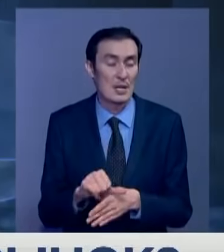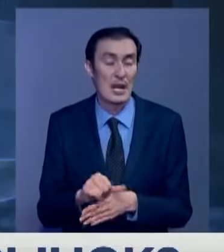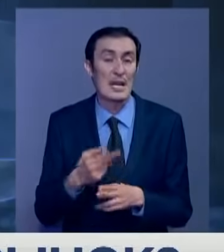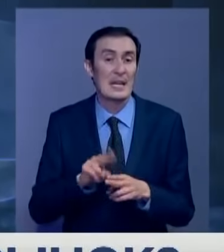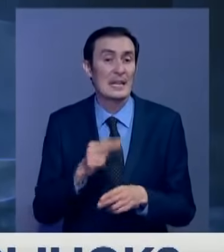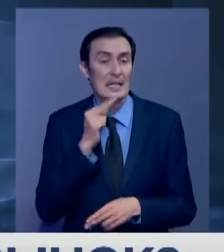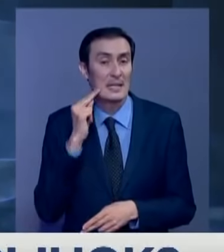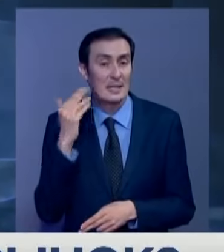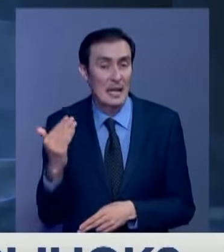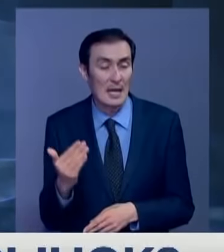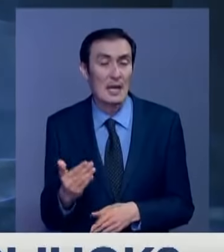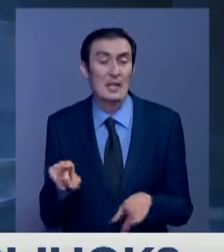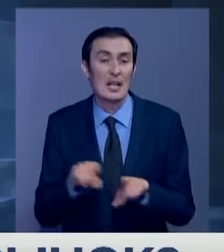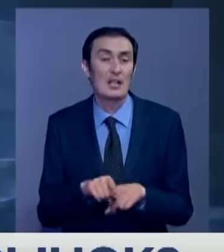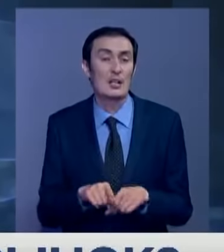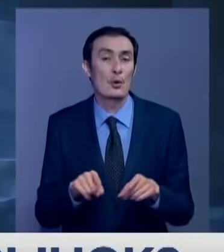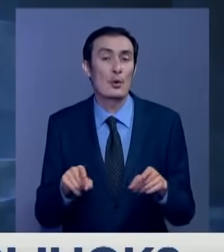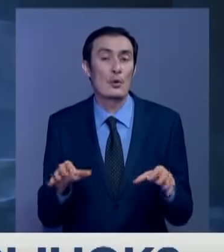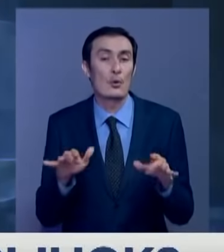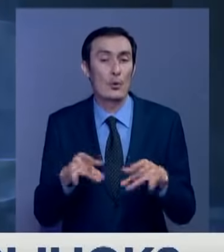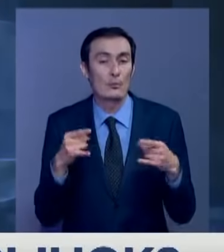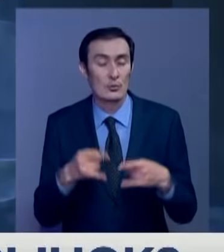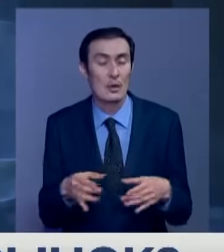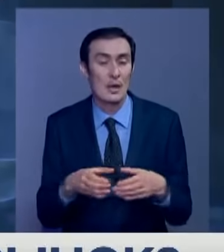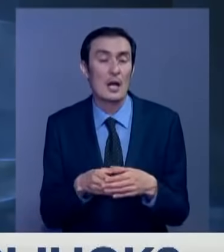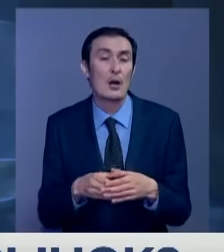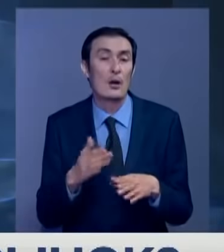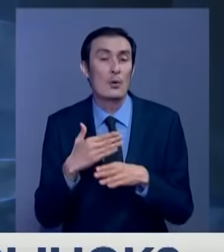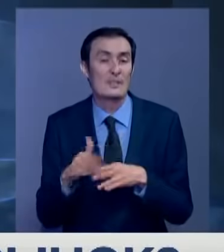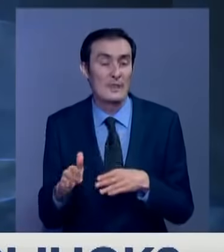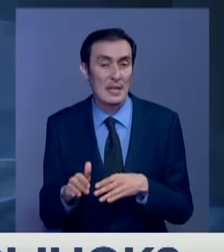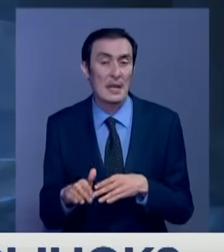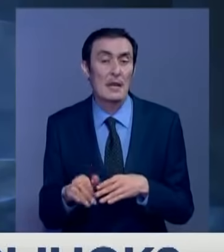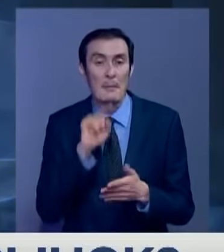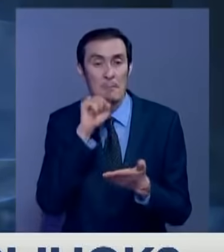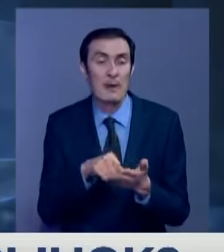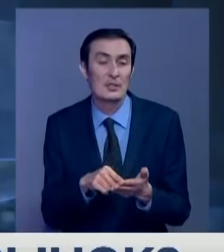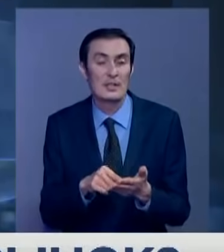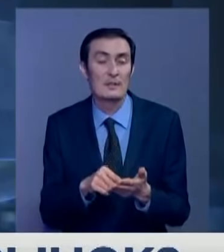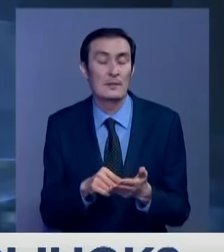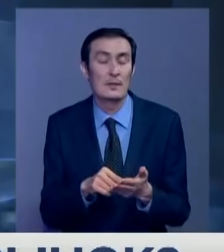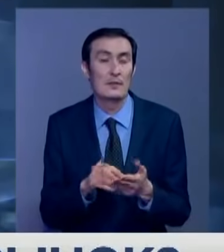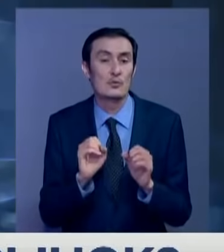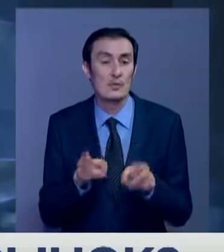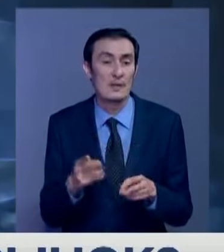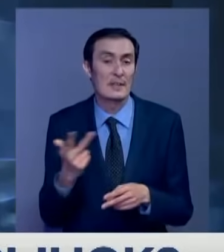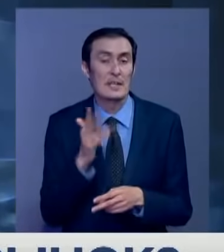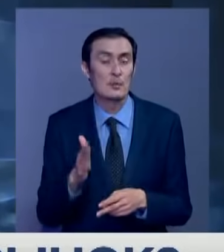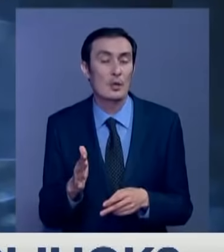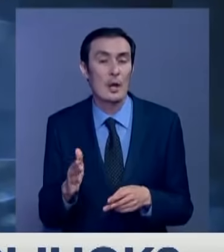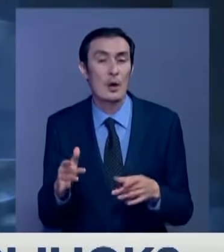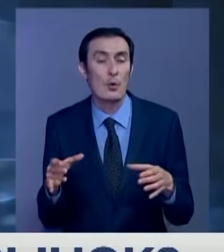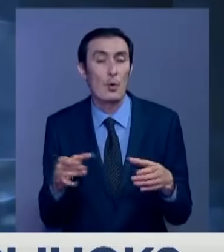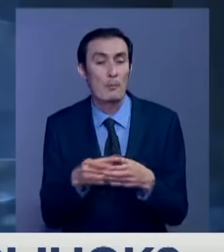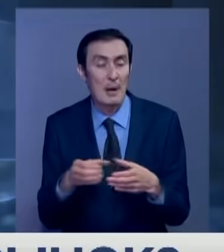всего, Китая. К ним примкнут IT-разработчики, ориентированные на отрасли, попавшие в зону риска. Третьими станут